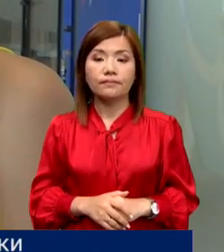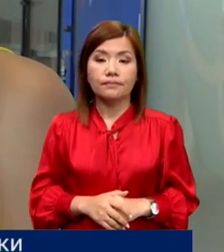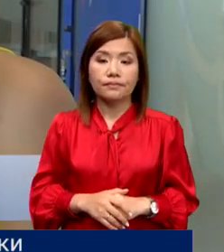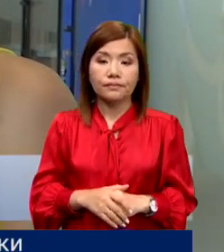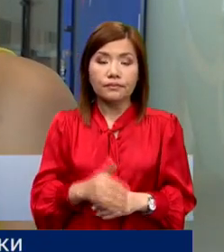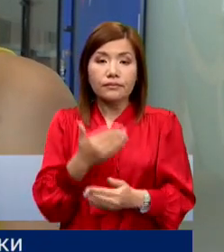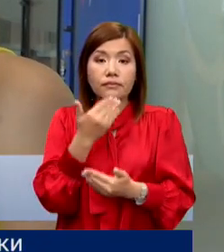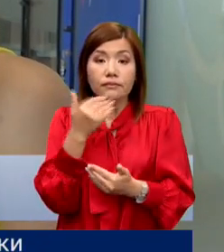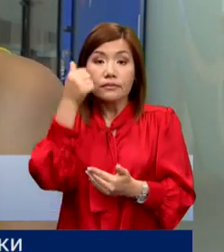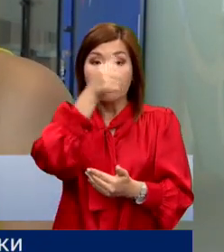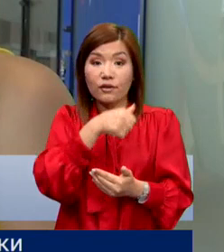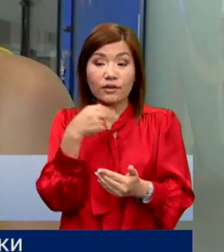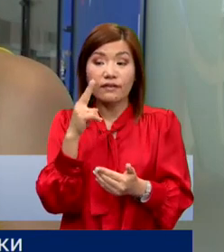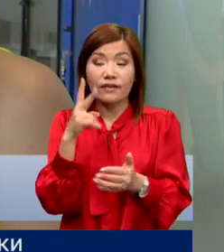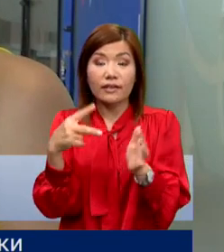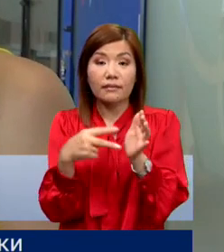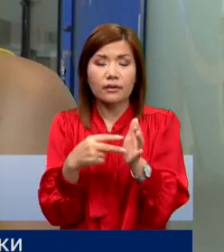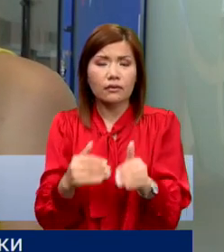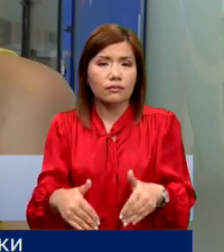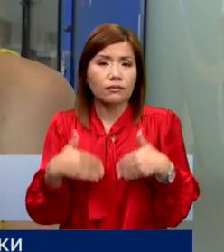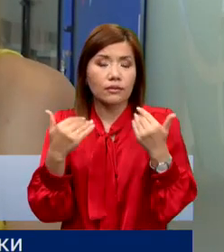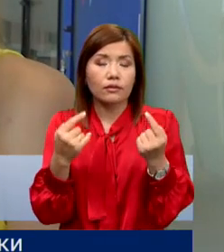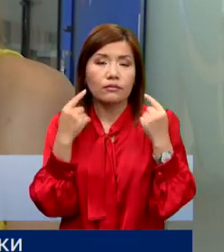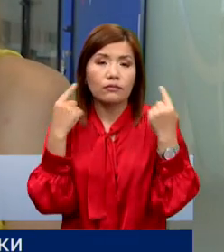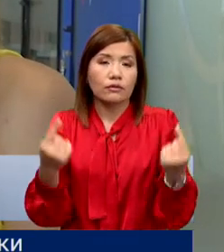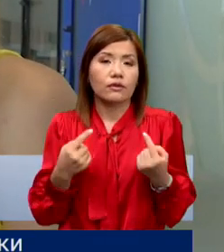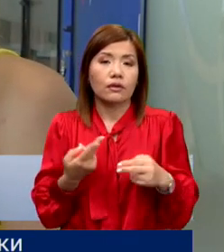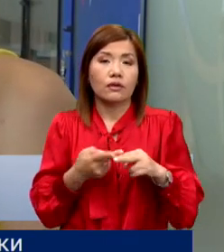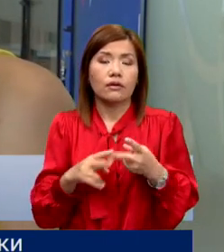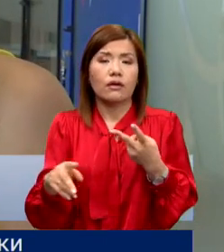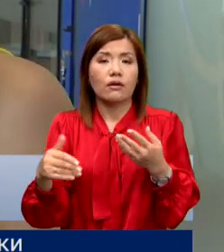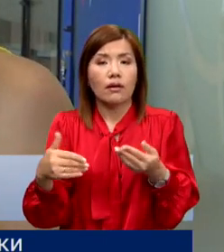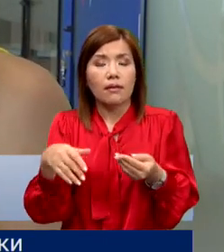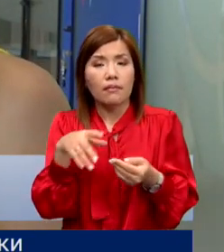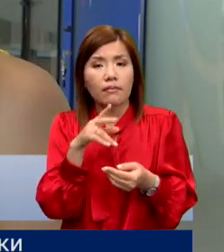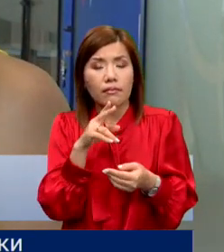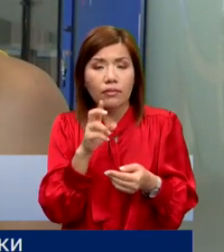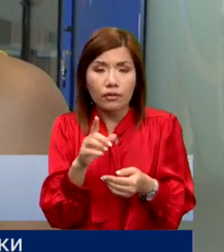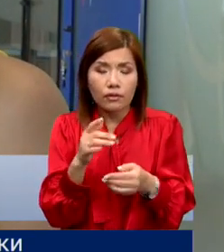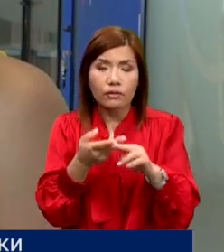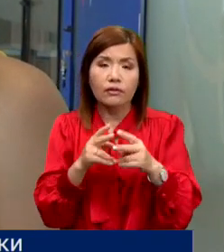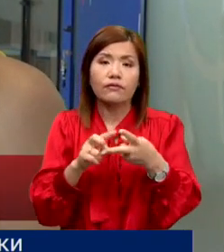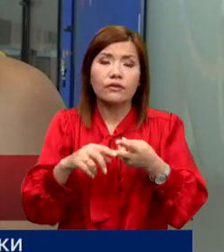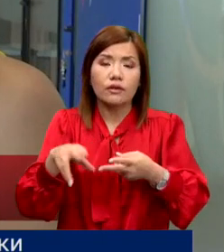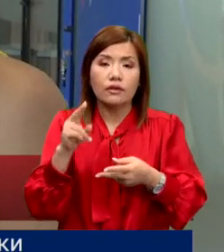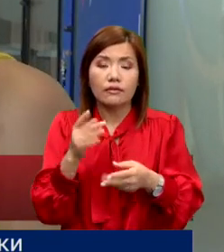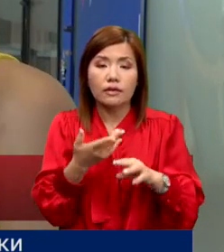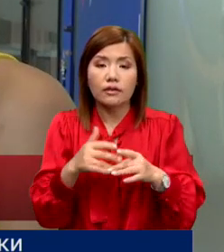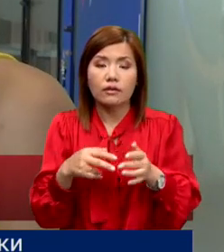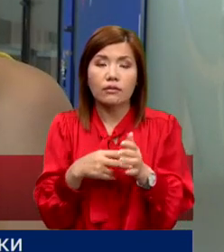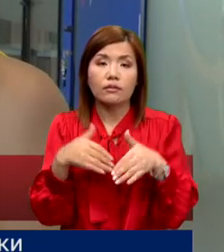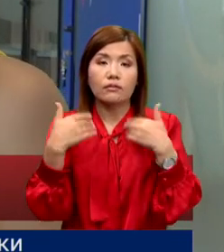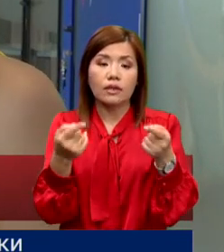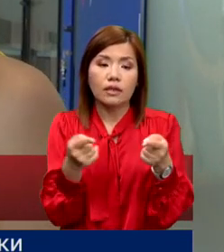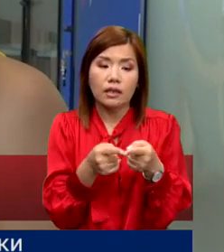Соңғы жылдары пәтер бағасы қатты қымбаттады. Жаңа үйлерде екінші нарықтағы пәтерлерде көтерілді. Пәтер жалдау бағасы да күрт өсті.